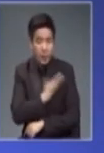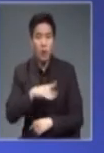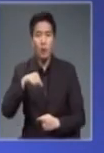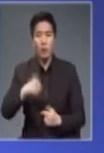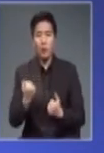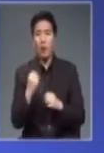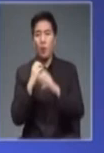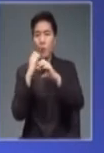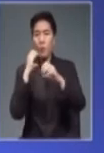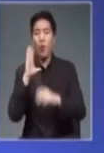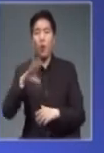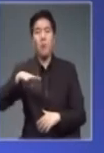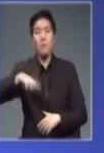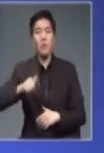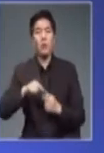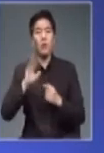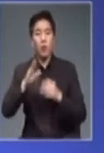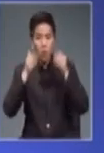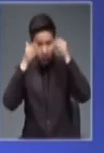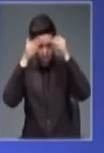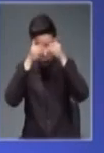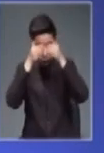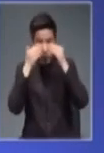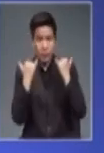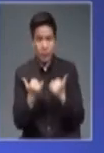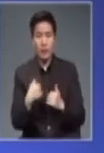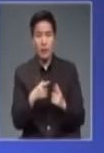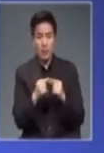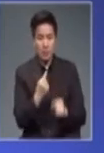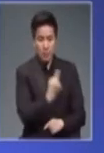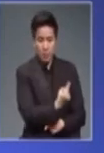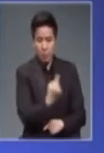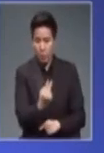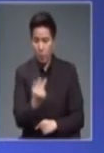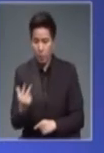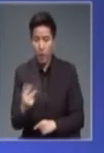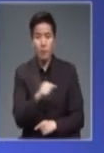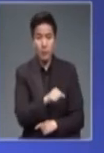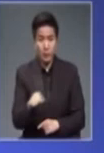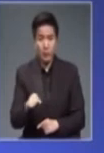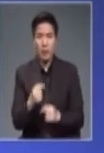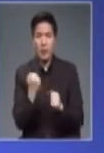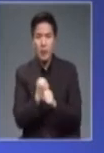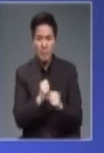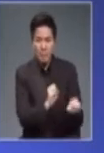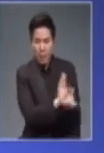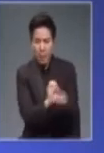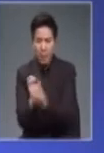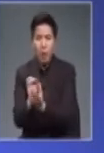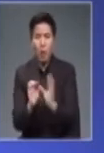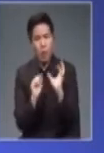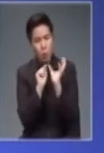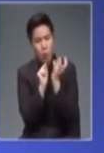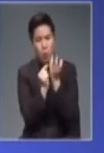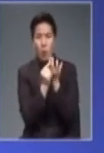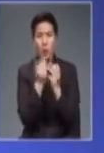ตอนหนึ่งว่าให้แนะนำมหาวิทยาลัยราชภัฏให้ทำงานให้เข้าเป้าในการยกระดับการศึกษาและพัฒนาท้อง